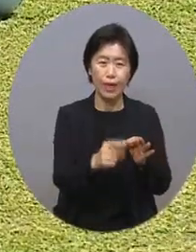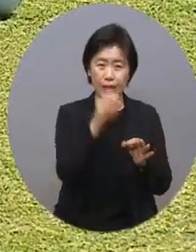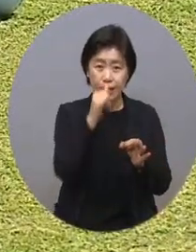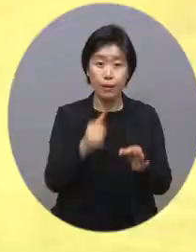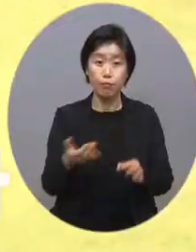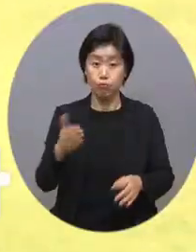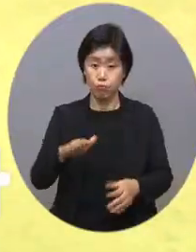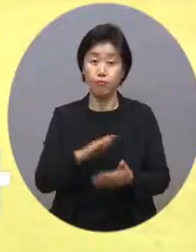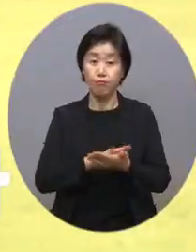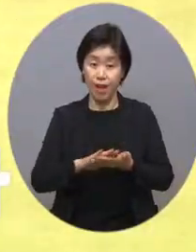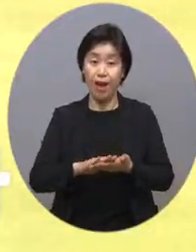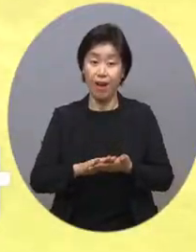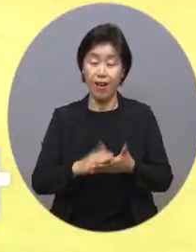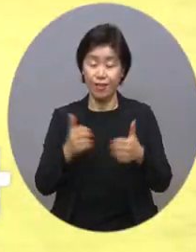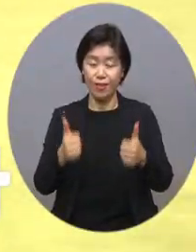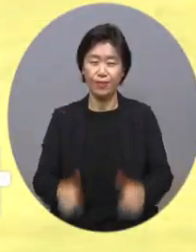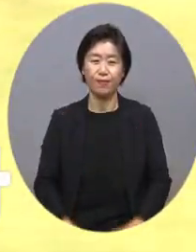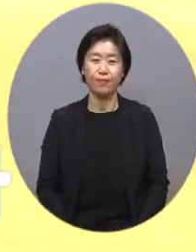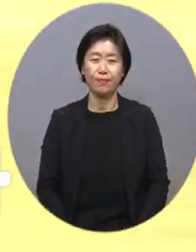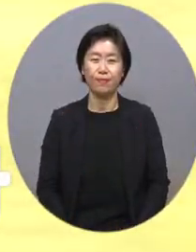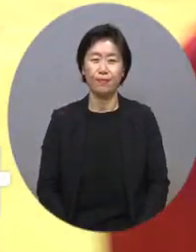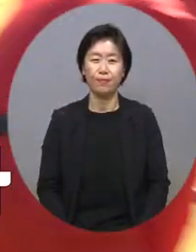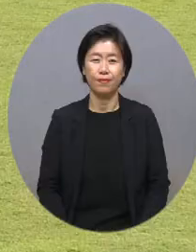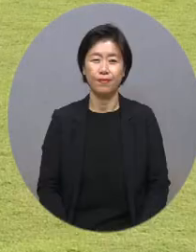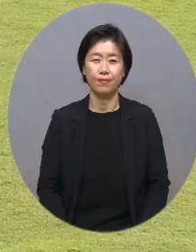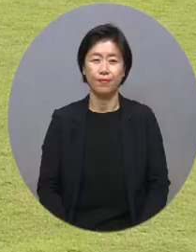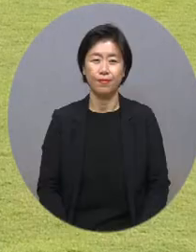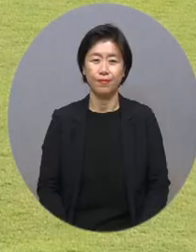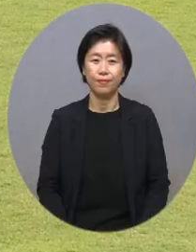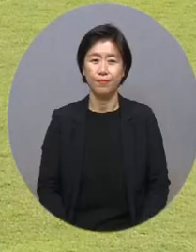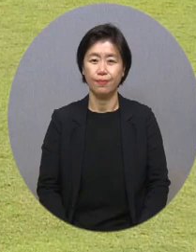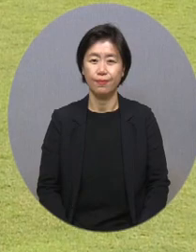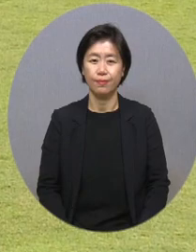나이스. 감사합니다. 와.